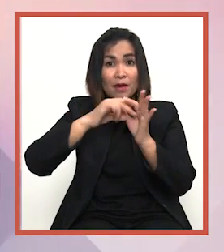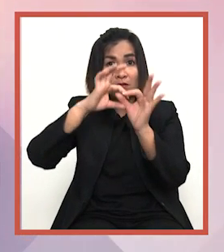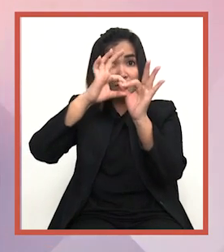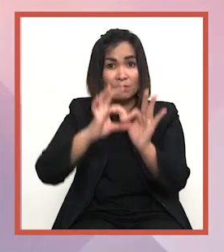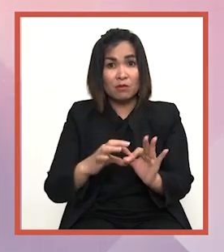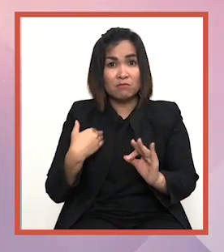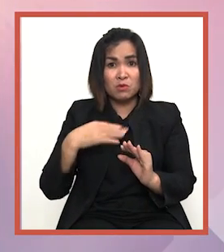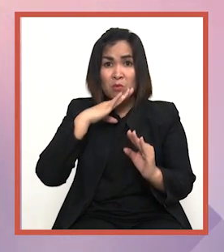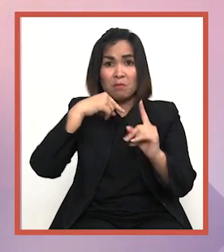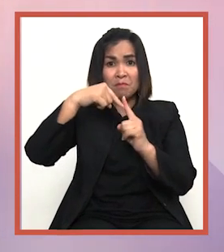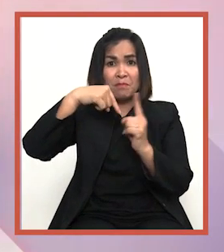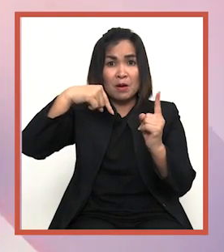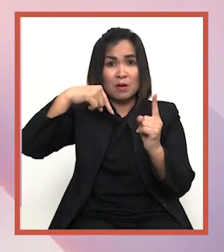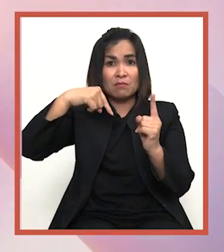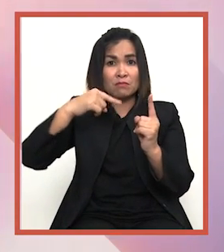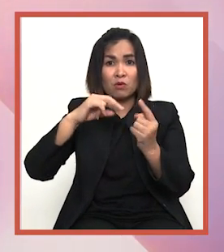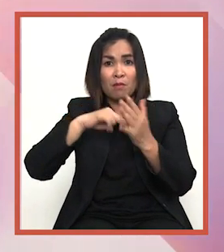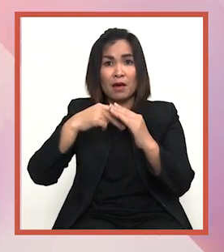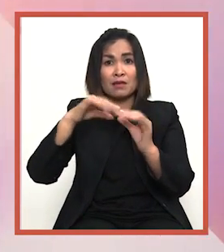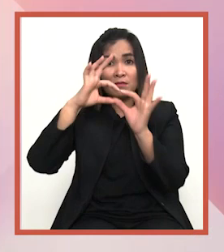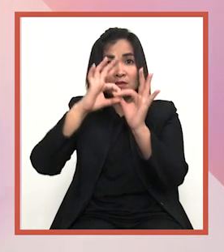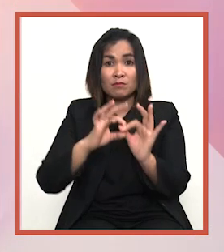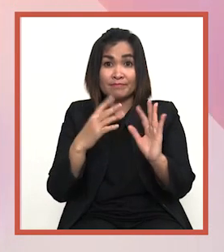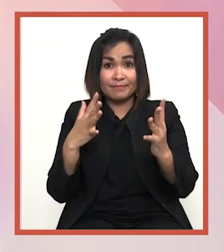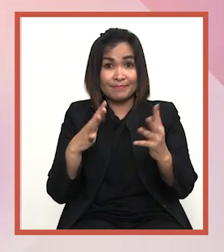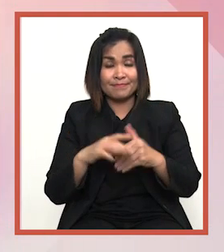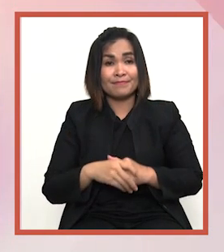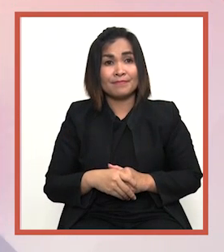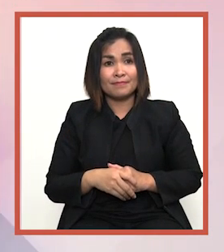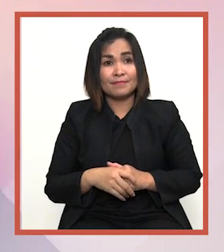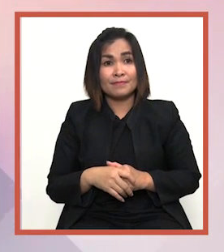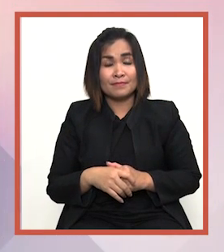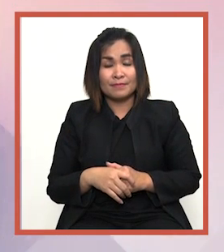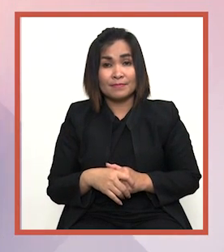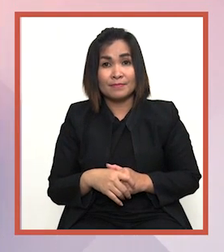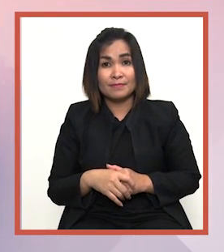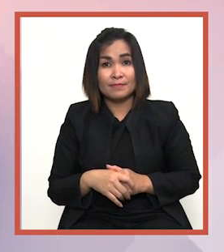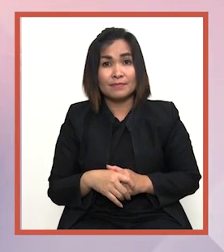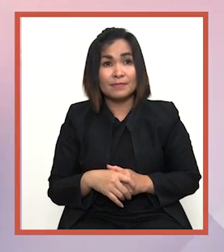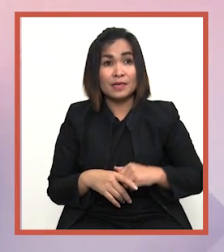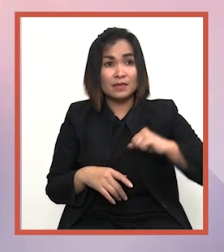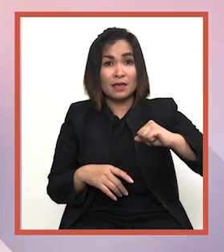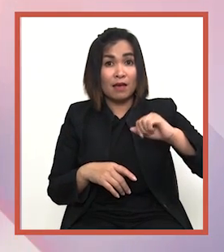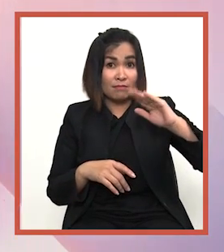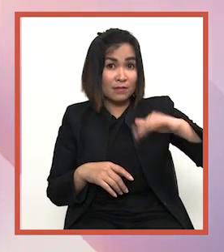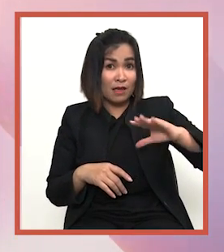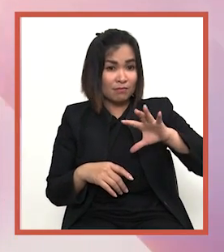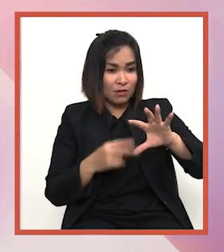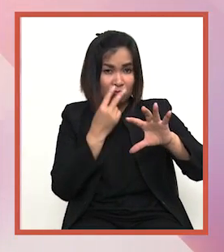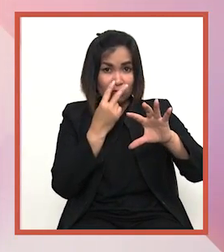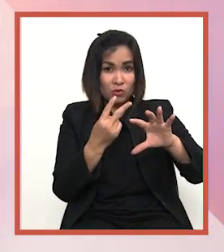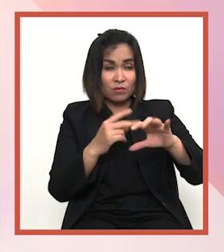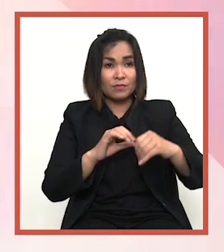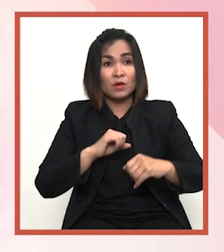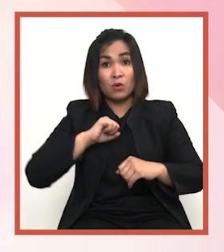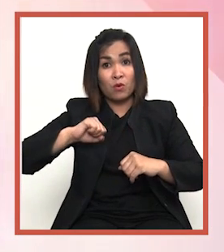นะรูปมุมซ้ายล่างนะครับจะเป็นแสดงคอนแทคปกติเปิดนะครับมุมขวา